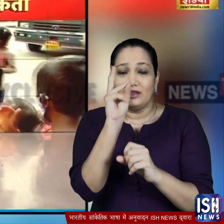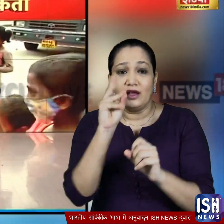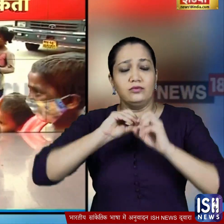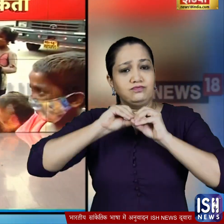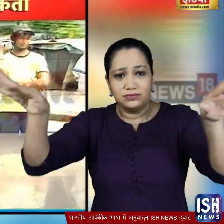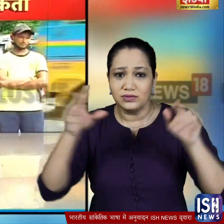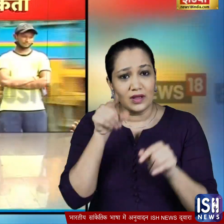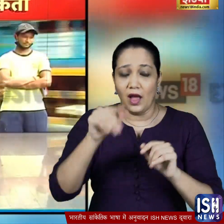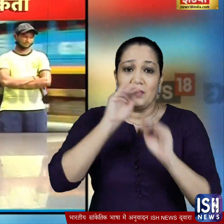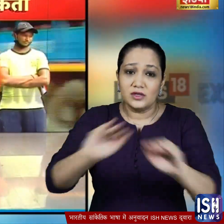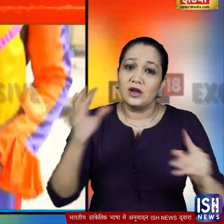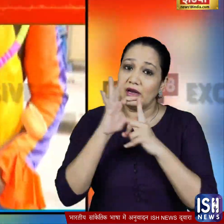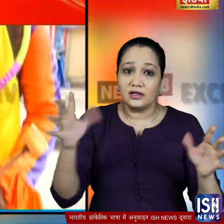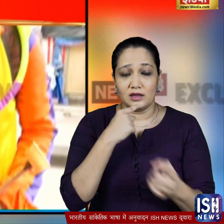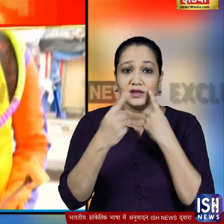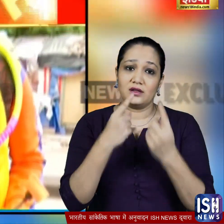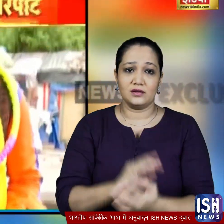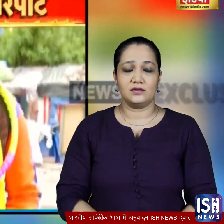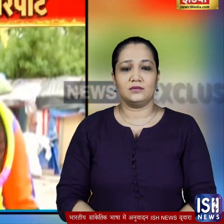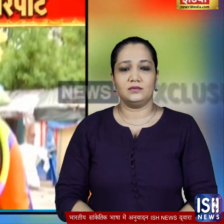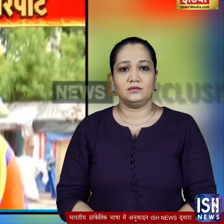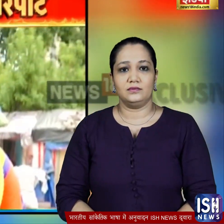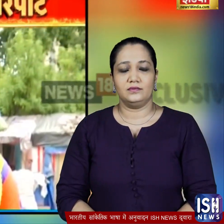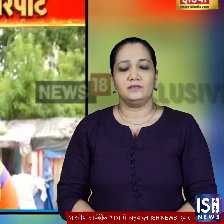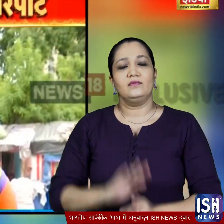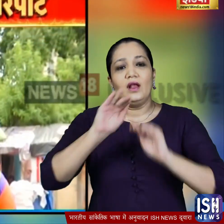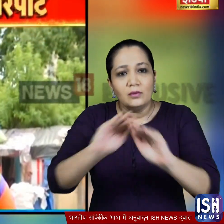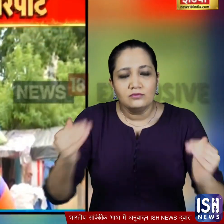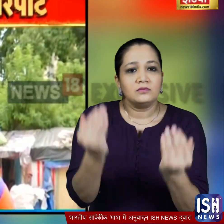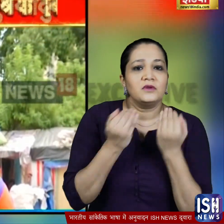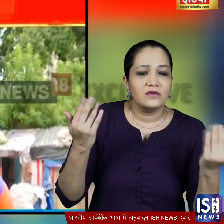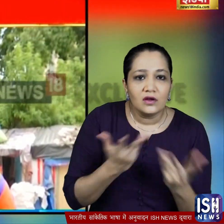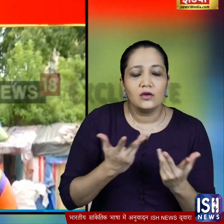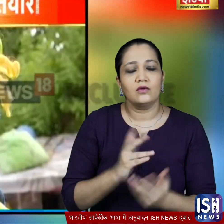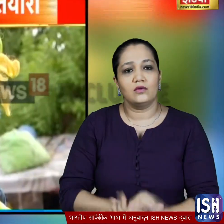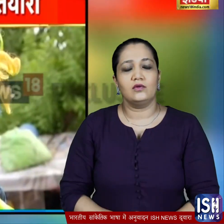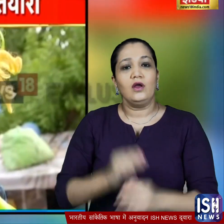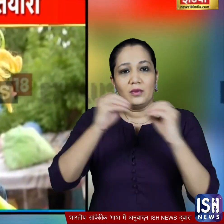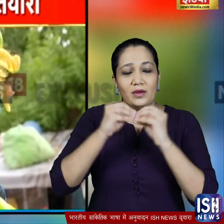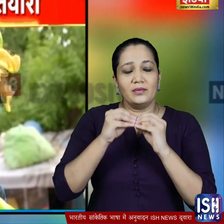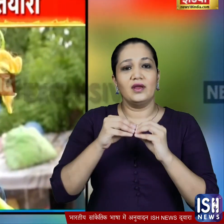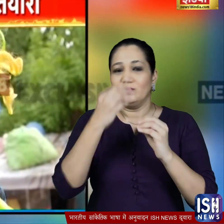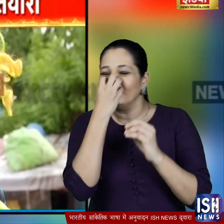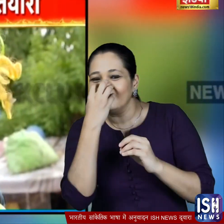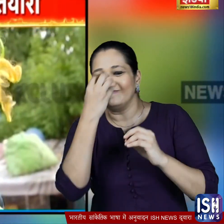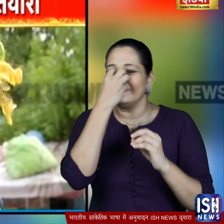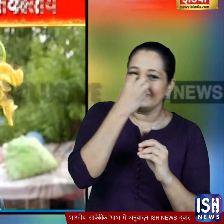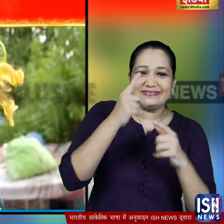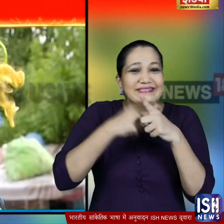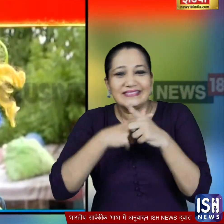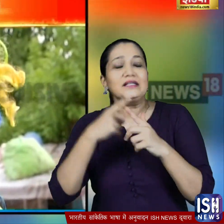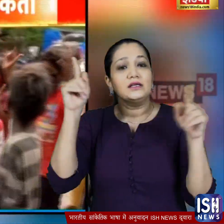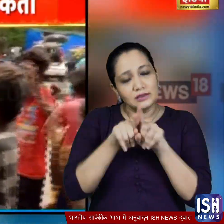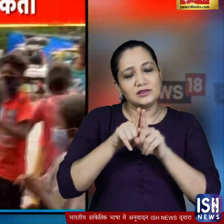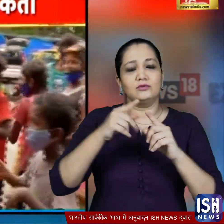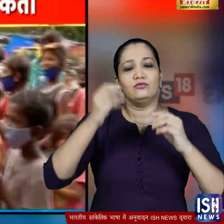लिए खतरनाक साबित हो सकती है, जिससे बच्चों को बचाने के लिए मुंबई में इस शख्स ने जोकर के भेष में जागरूकता अभियान की